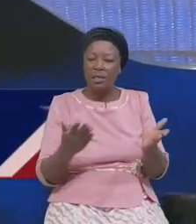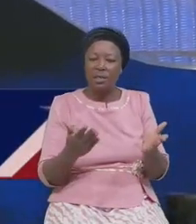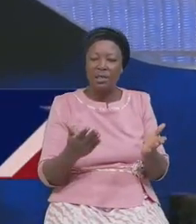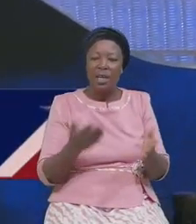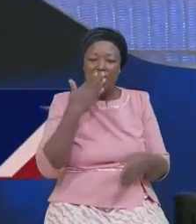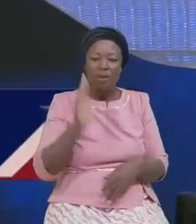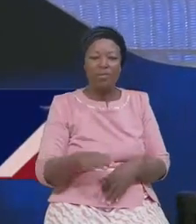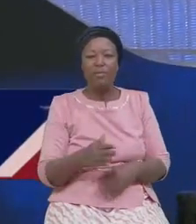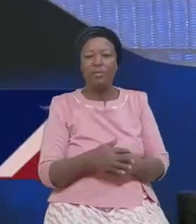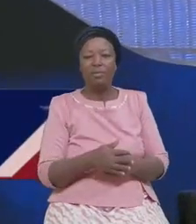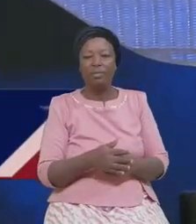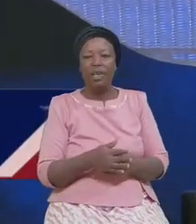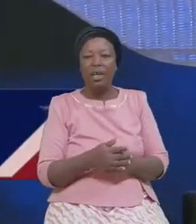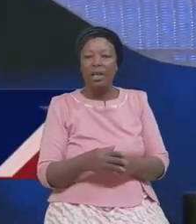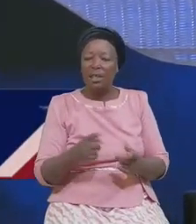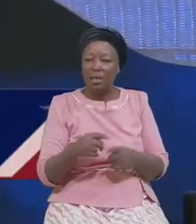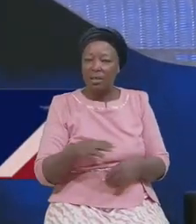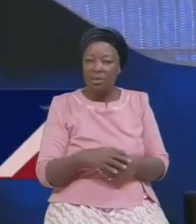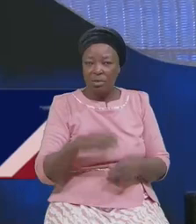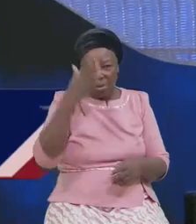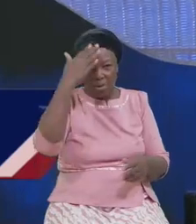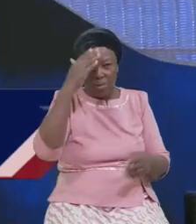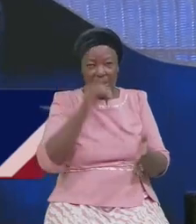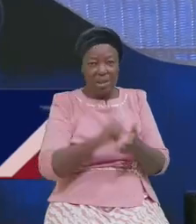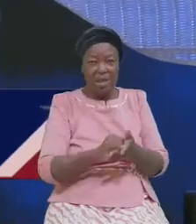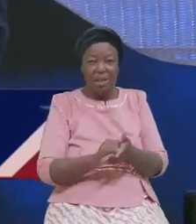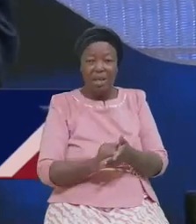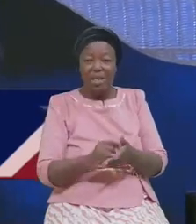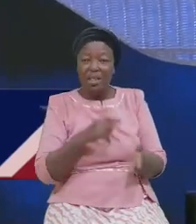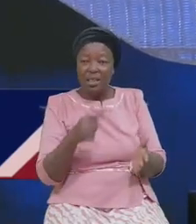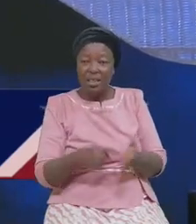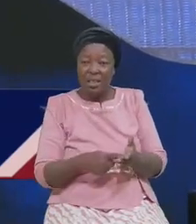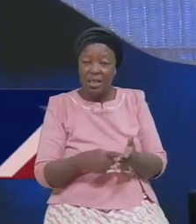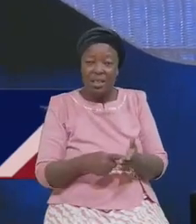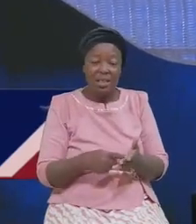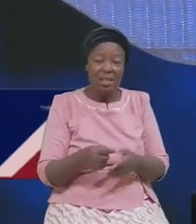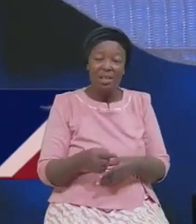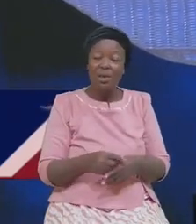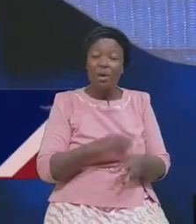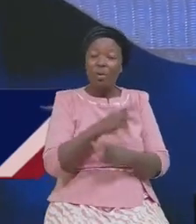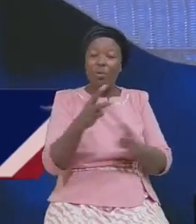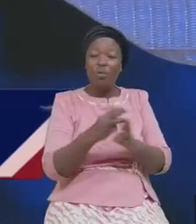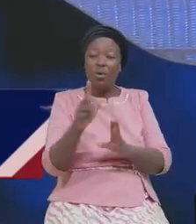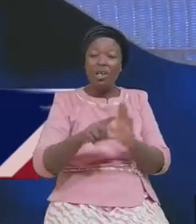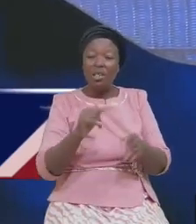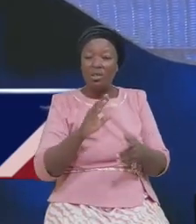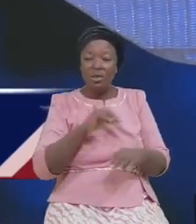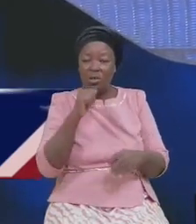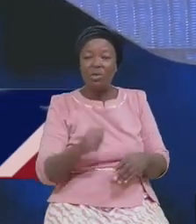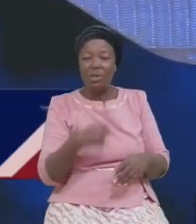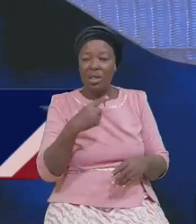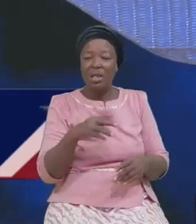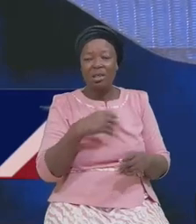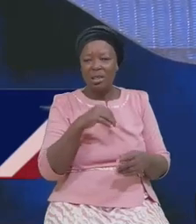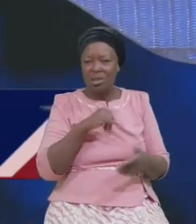rouges aux lèvres ou mettre quelque chose dans les oreilles ou quelque chose à son cou. Non, les idées du monde, les positions du monde,